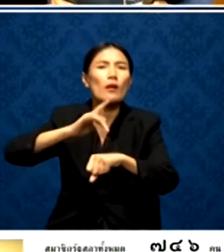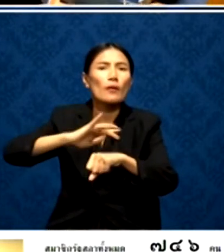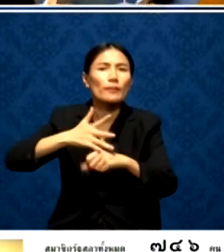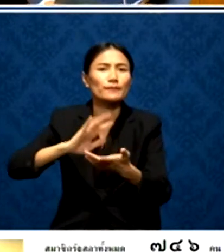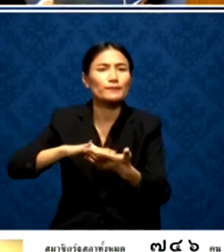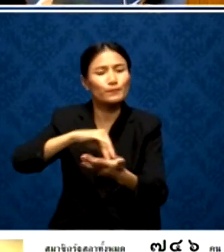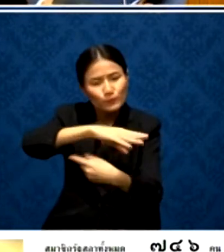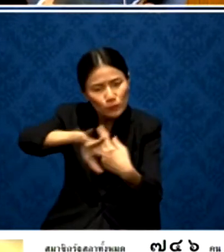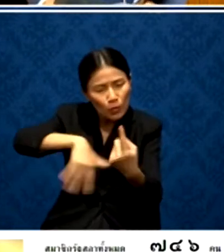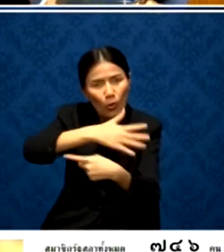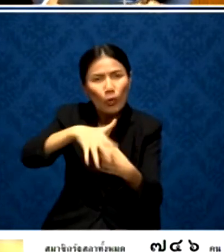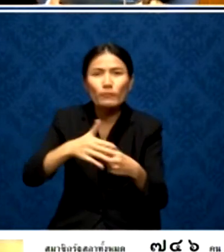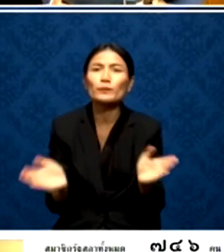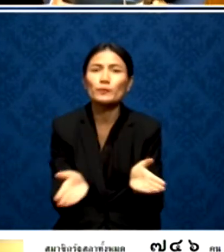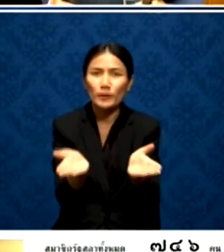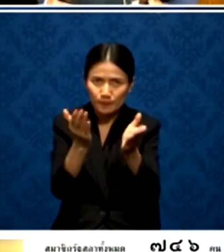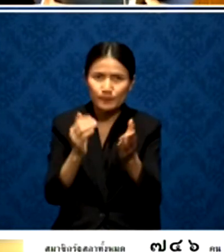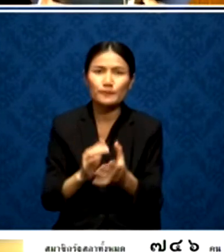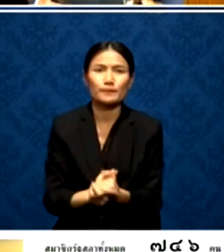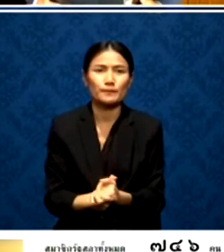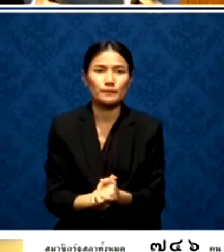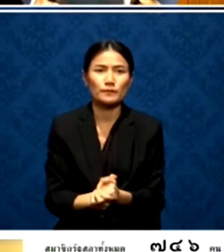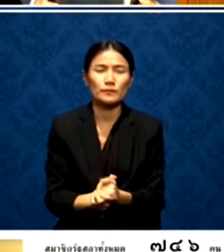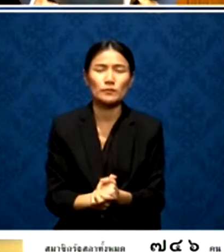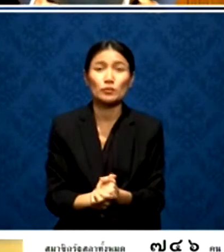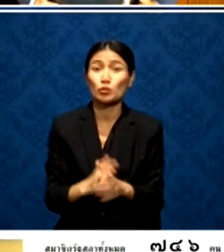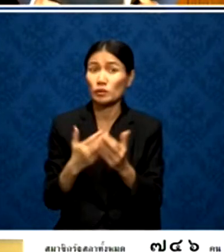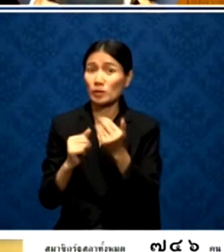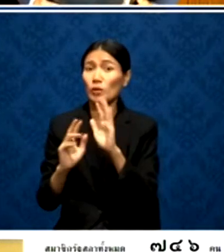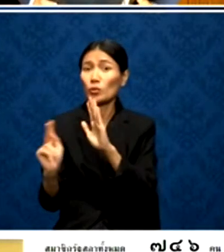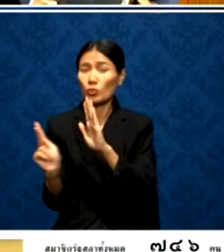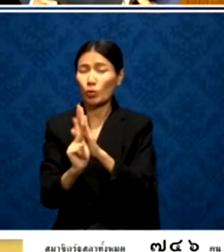โดยกำหนดให้มีสัดส่วนการ